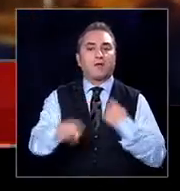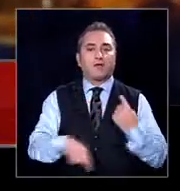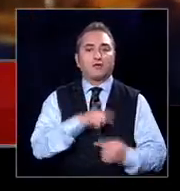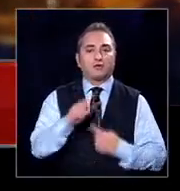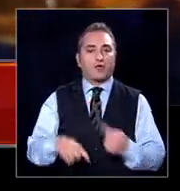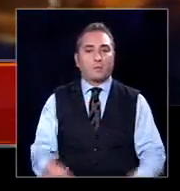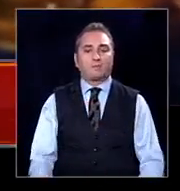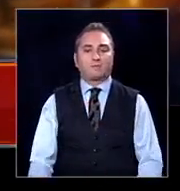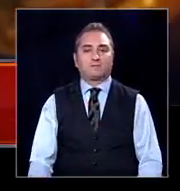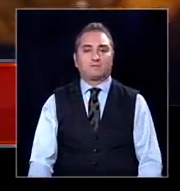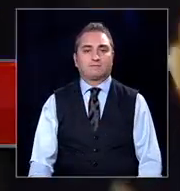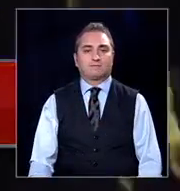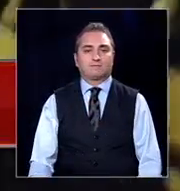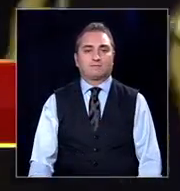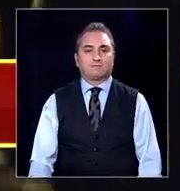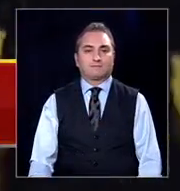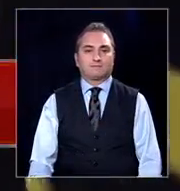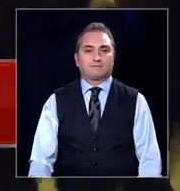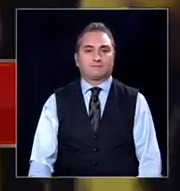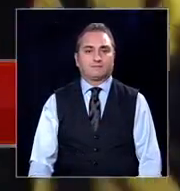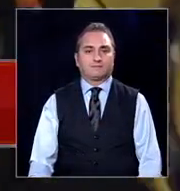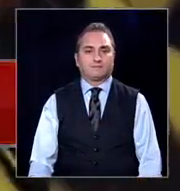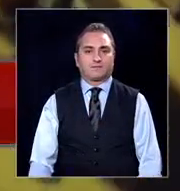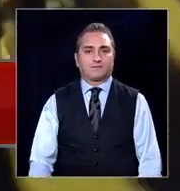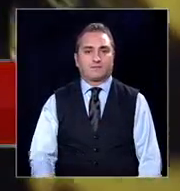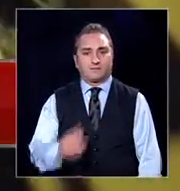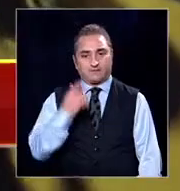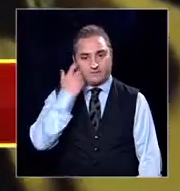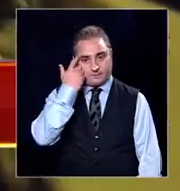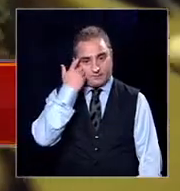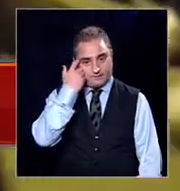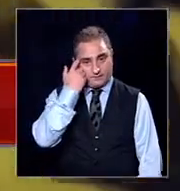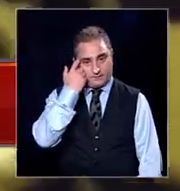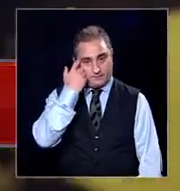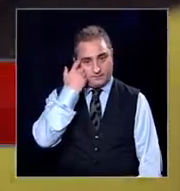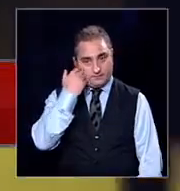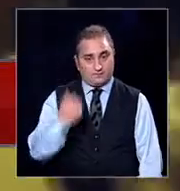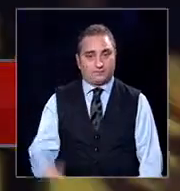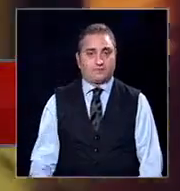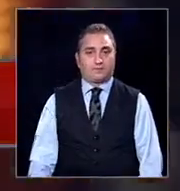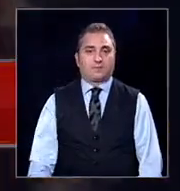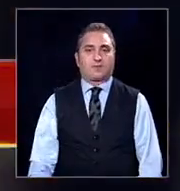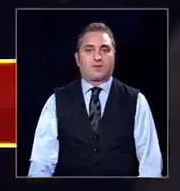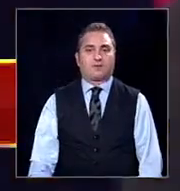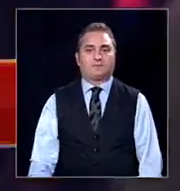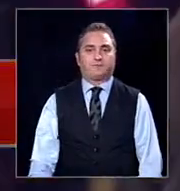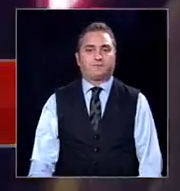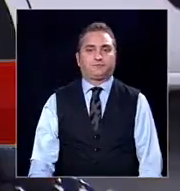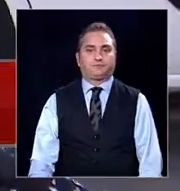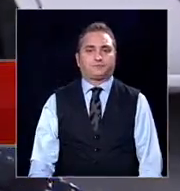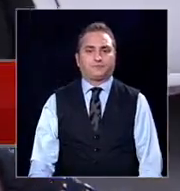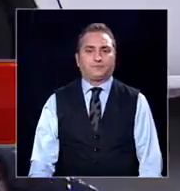işte ekmekleri. Yani atıyorlar. Şöyle bir şey diyorlar. Son kullanma tarihine göre 3-4 gün kala biz bunları atıyoruz diye birisi ulaştı